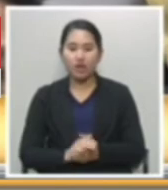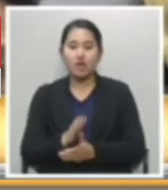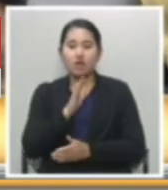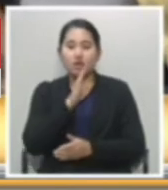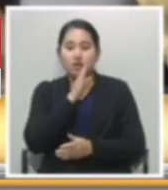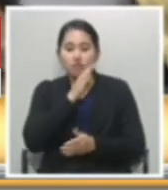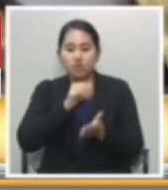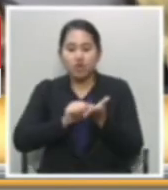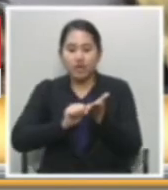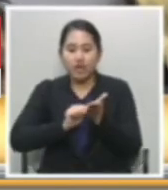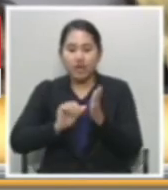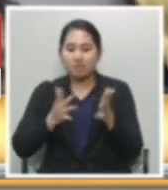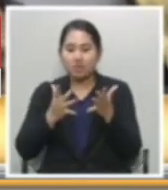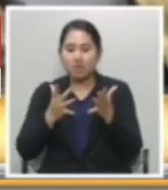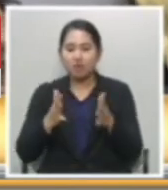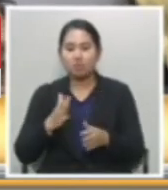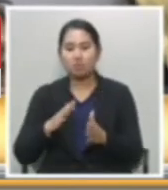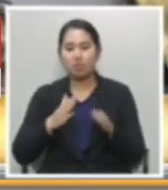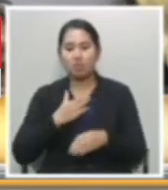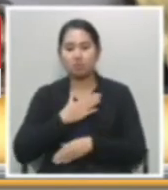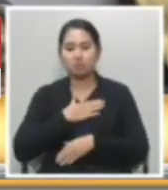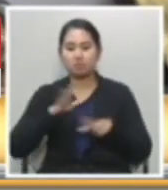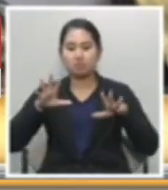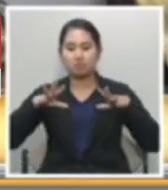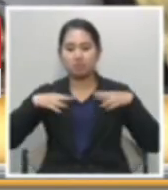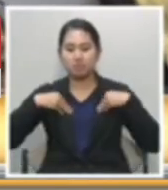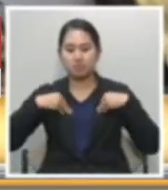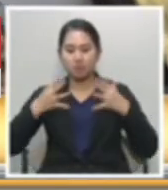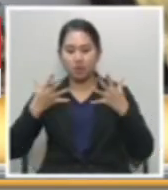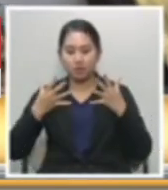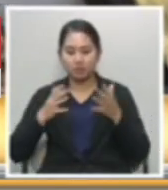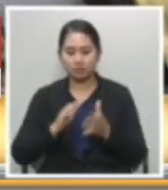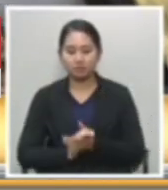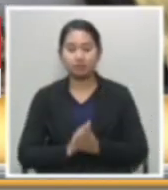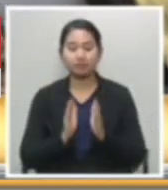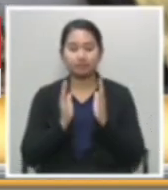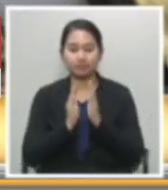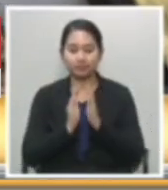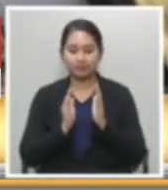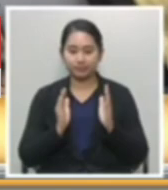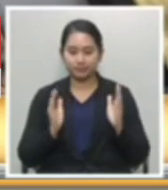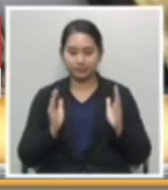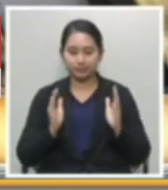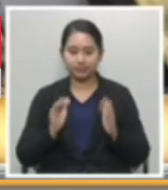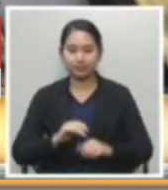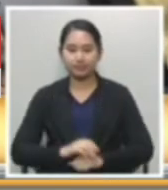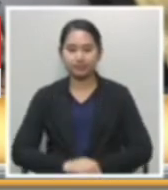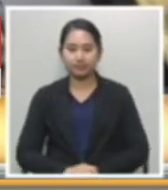ถที่จะให้การเห็นชอบกับพรบนี้ได้นะครับขอบคุณท่านประธานครับ